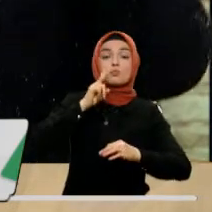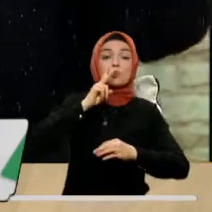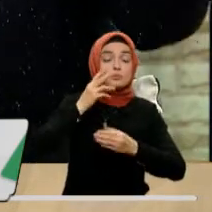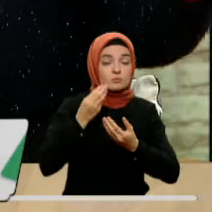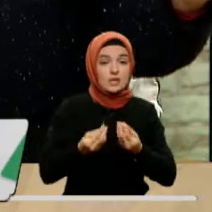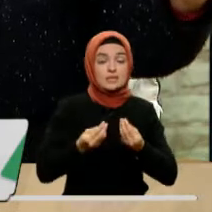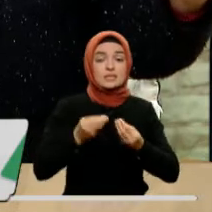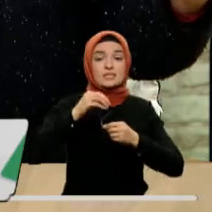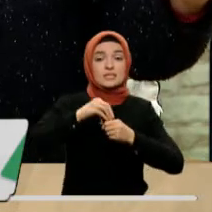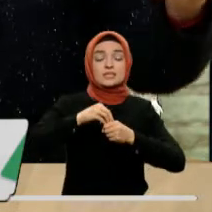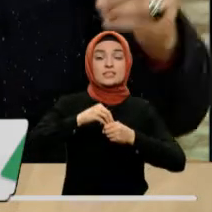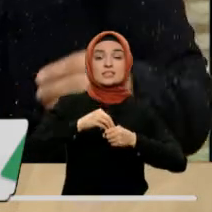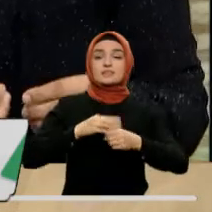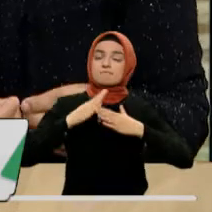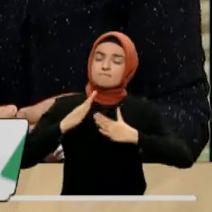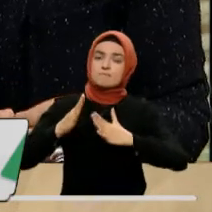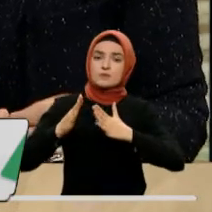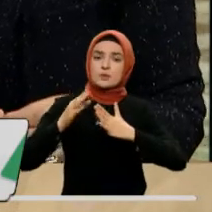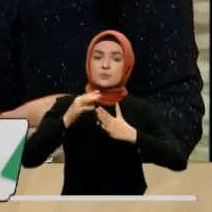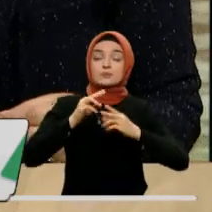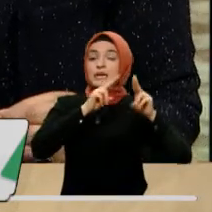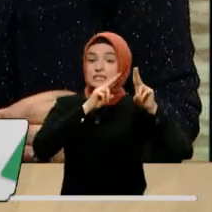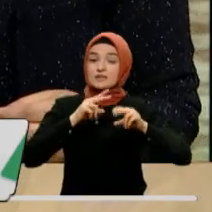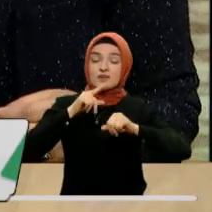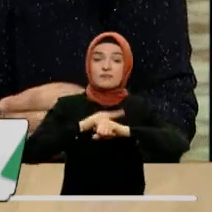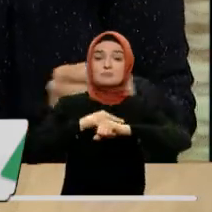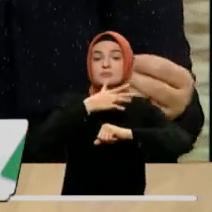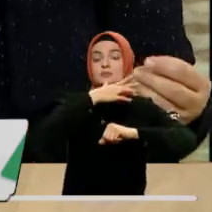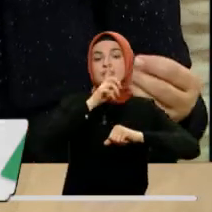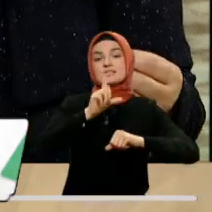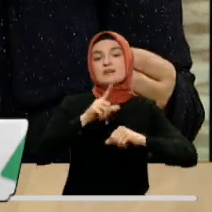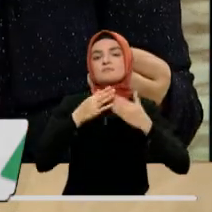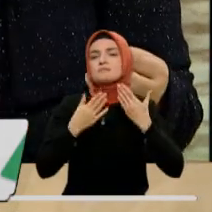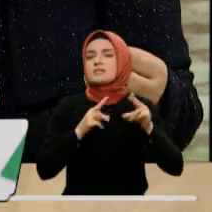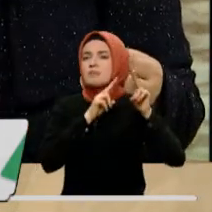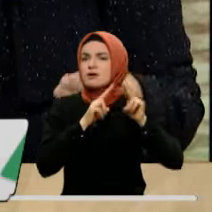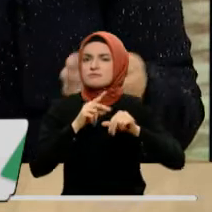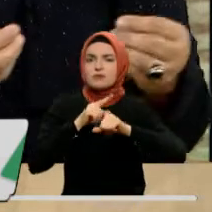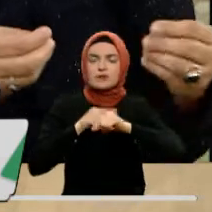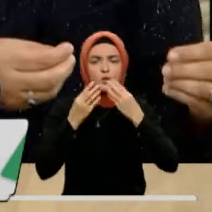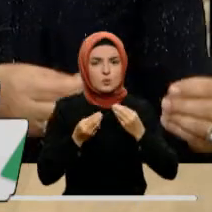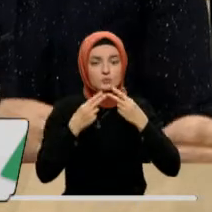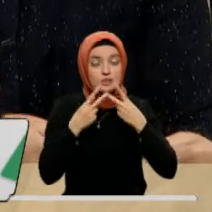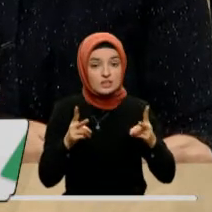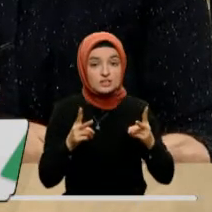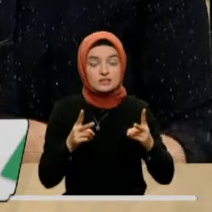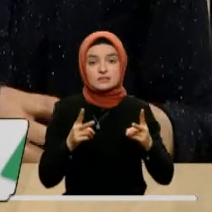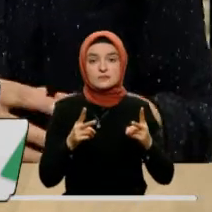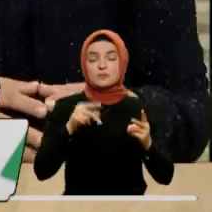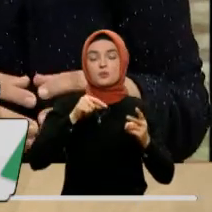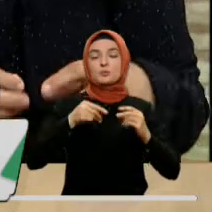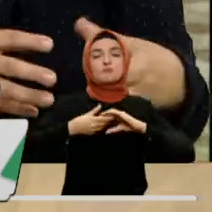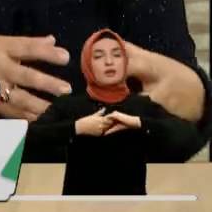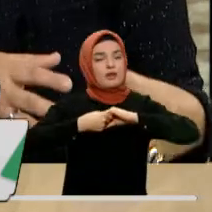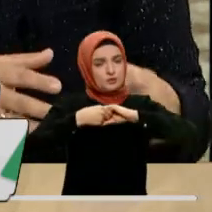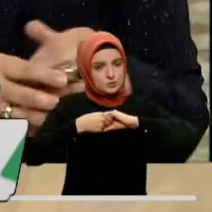geleceğe gönderiyorsanız o zaman iftar vaktinizi iyi belirlemeniz lazım. Ne zaman bu iftarı açacaksınız? Ben bugün el ele